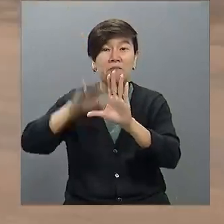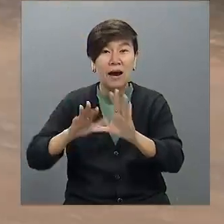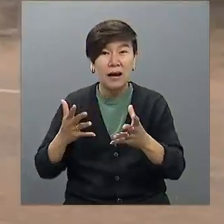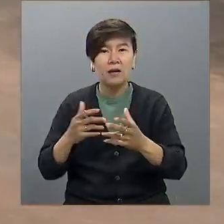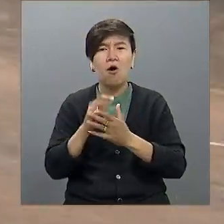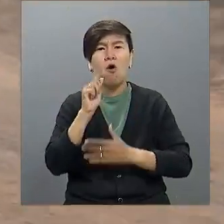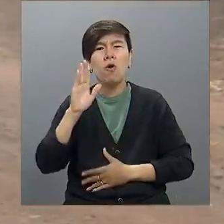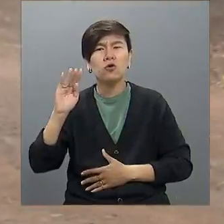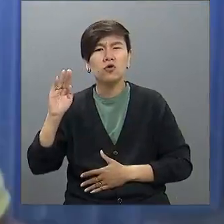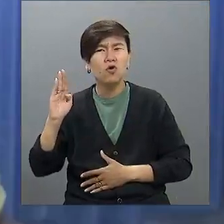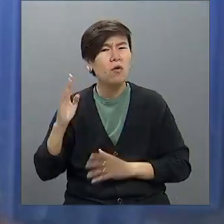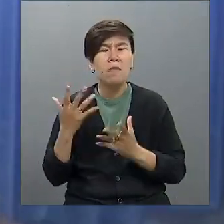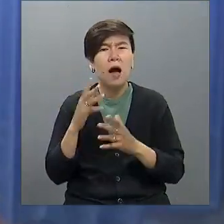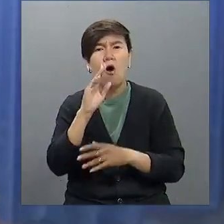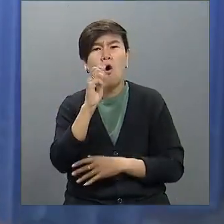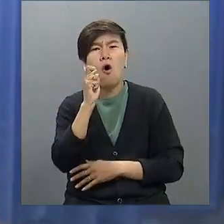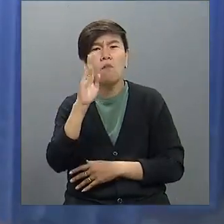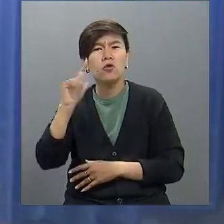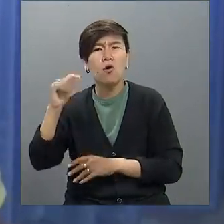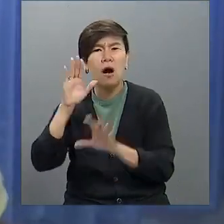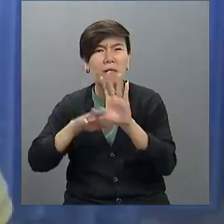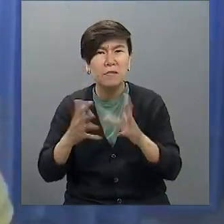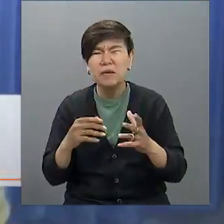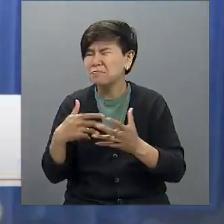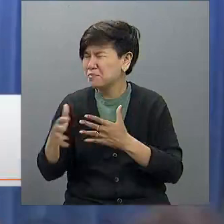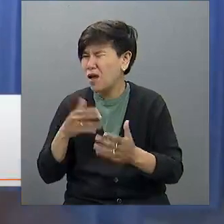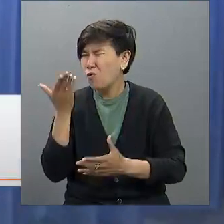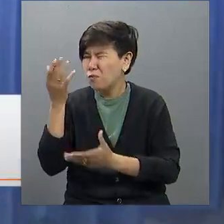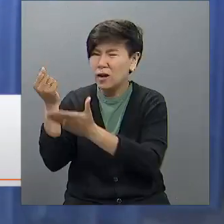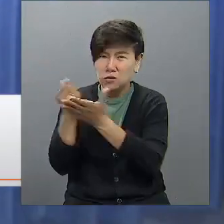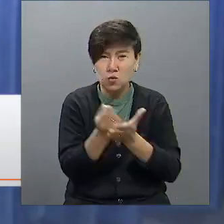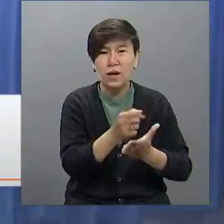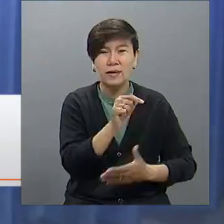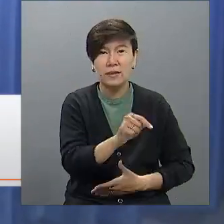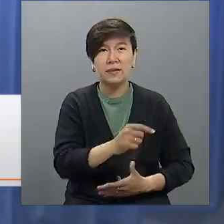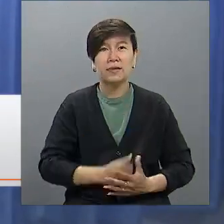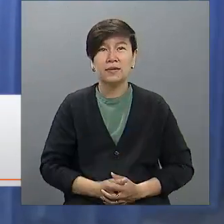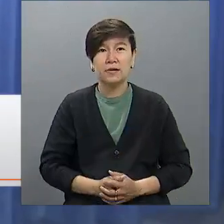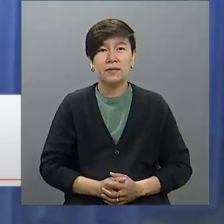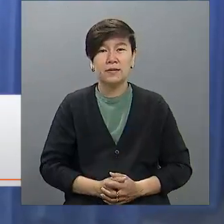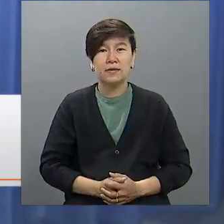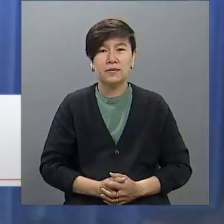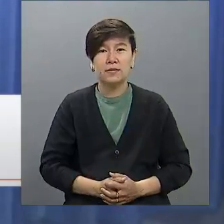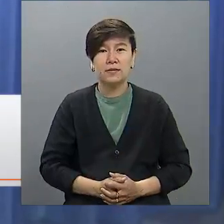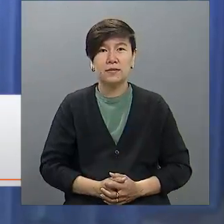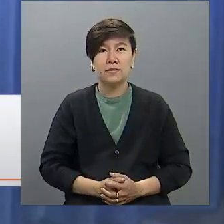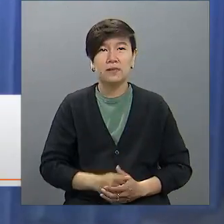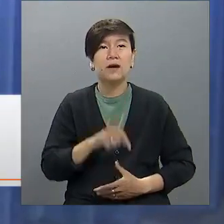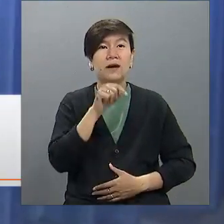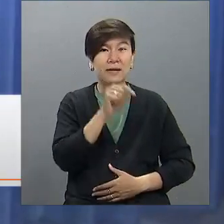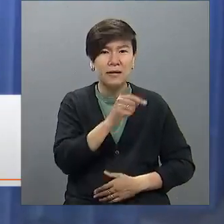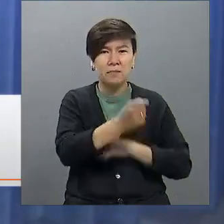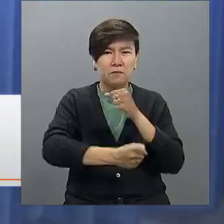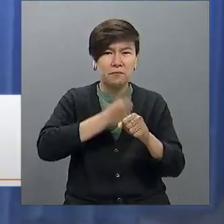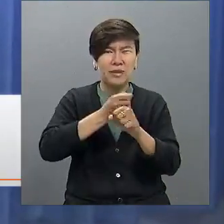ค่ะ ครับหลังจากที่รับร้องเรียนจากชาวบ้านนะครับตั้งได้แต่ปีที่ผ่านมานะครับอบต.